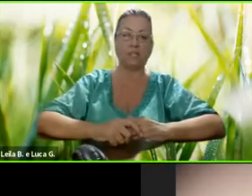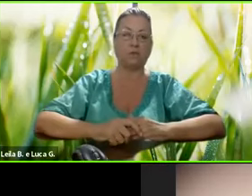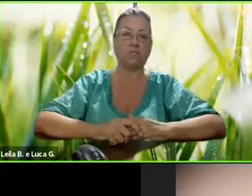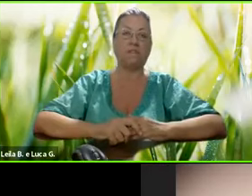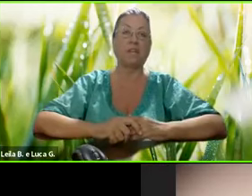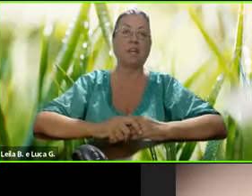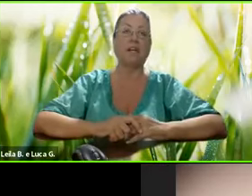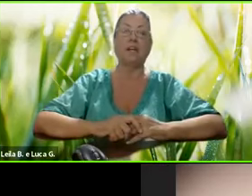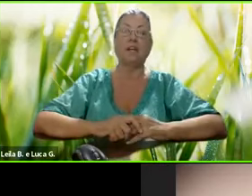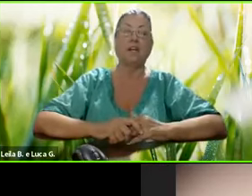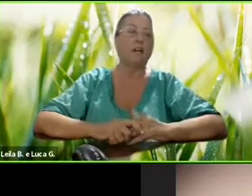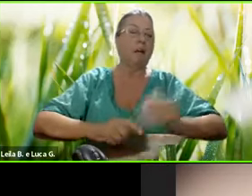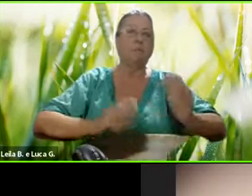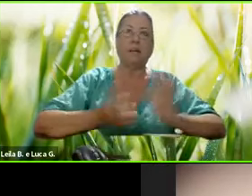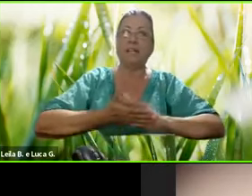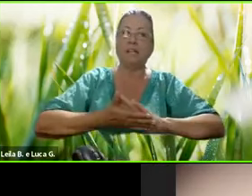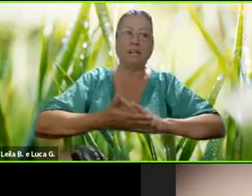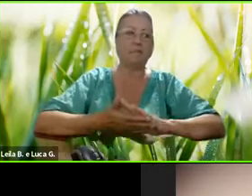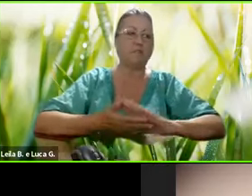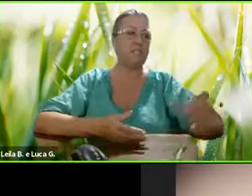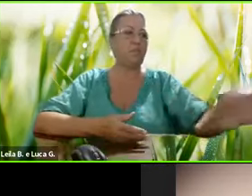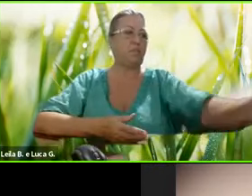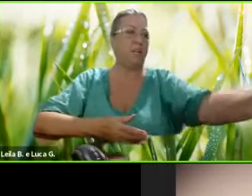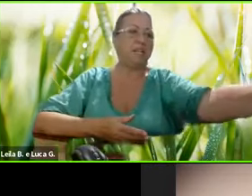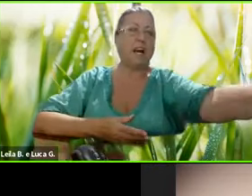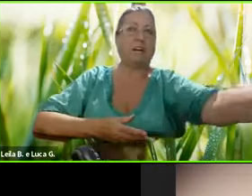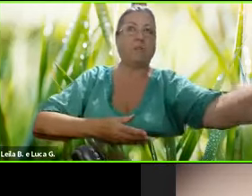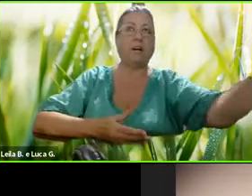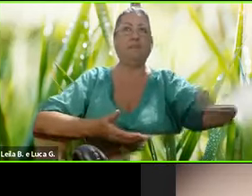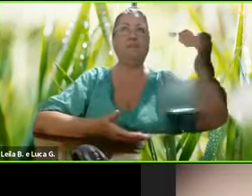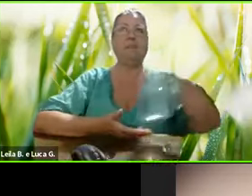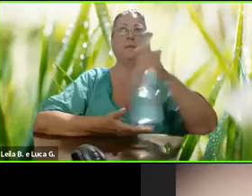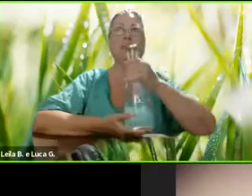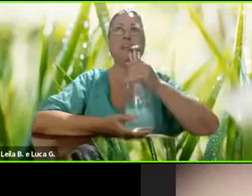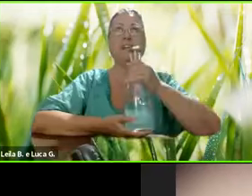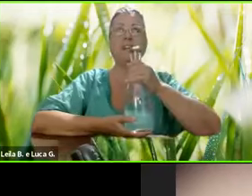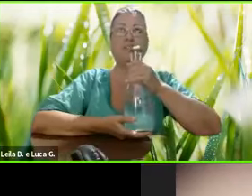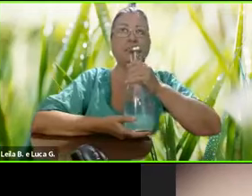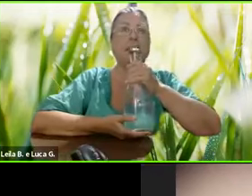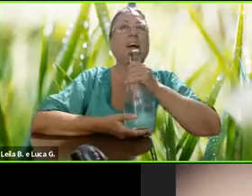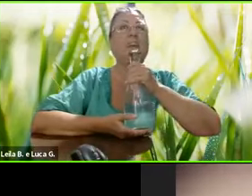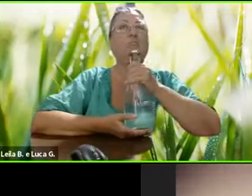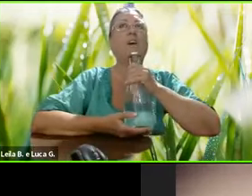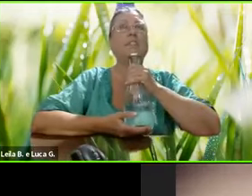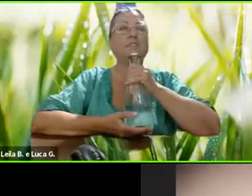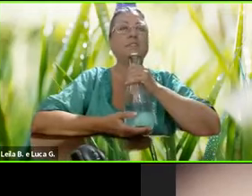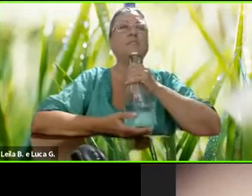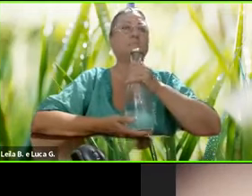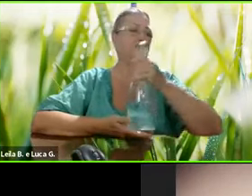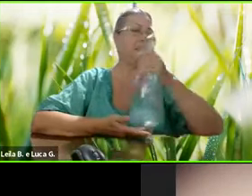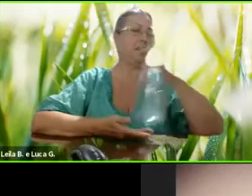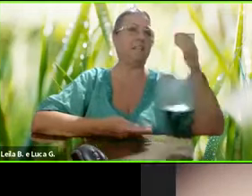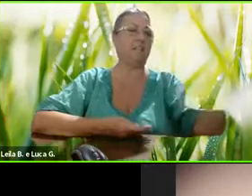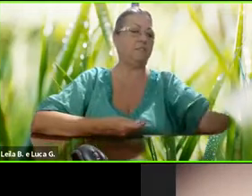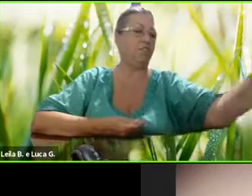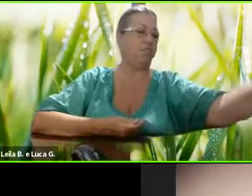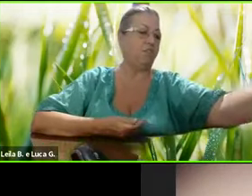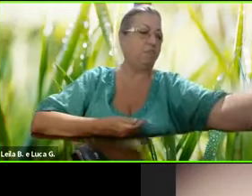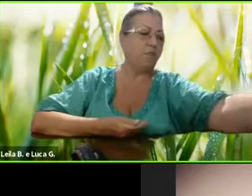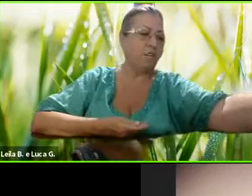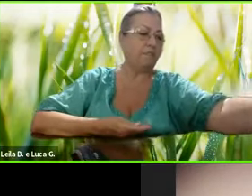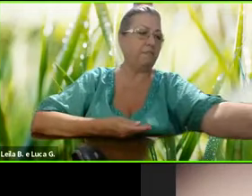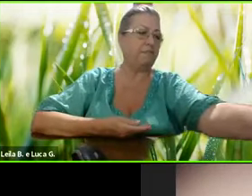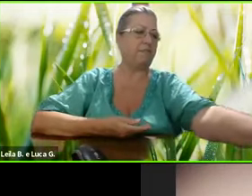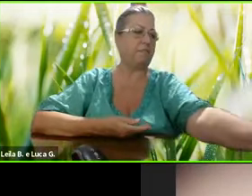di queste cose. Prendete le vostre bottiglie d'acqua, prendete la vostra acqua, mettetele